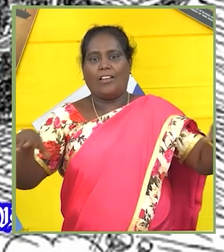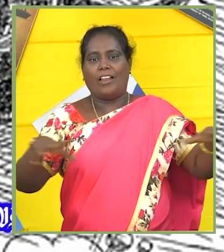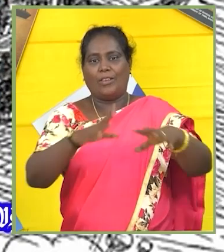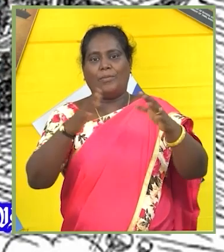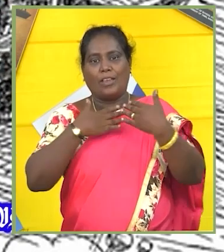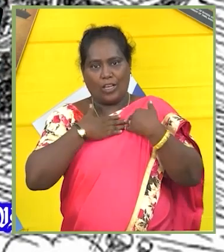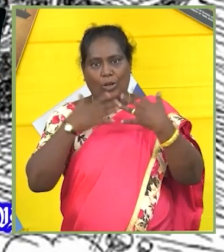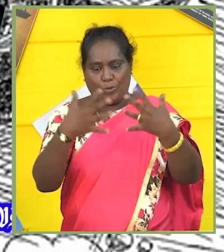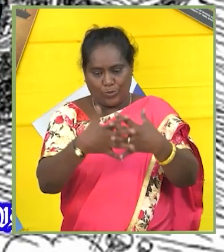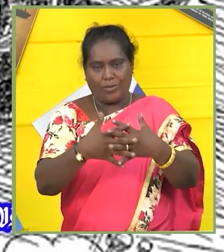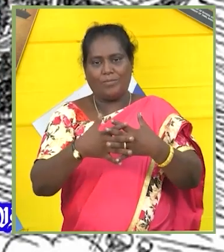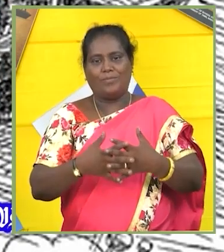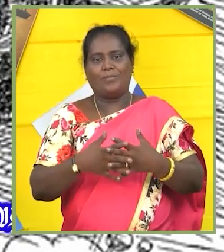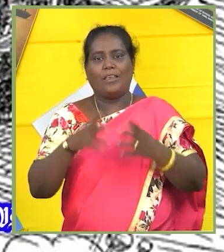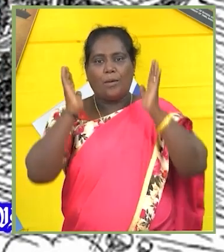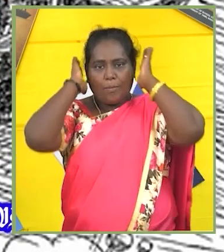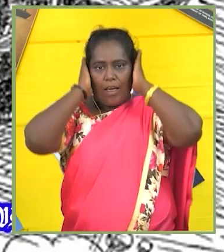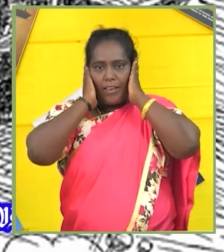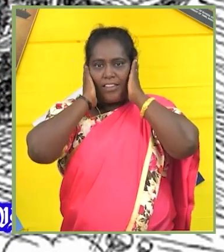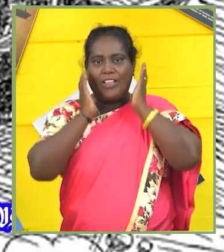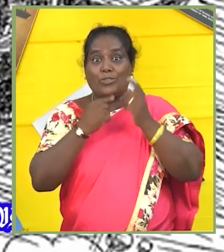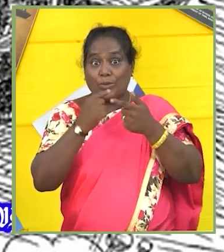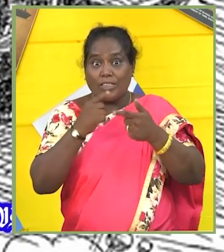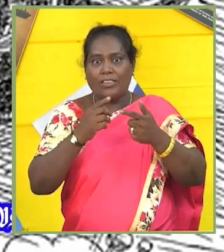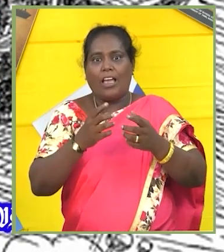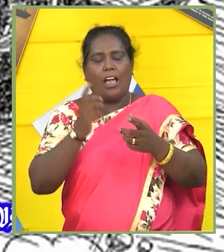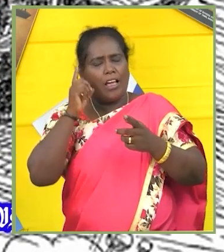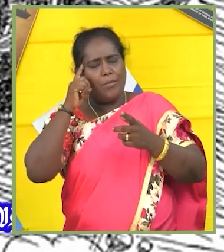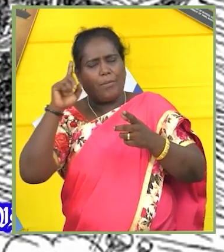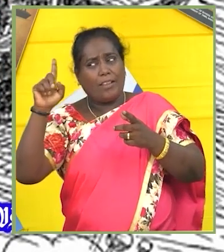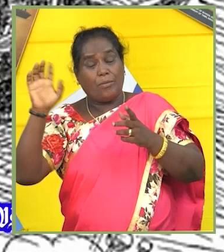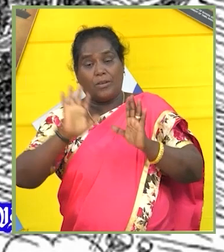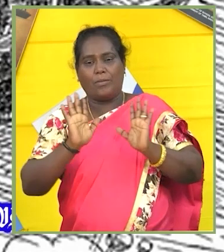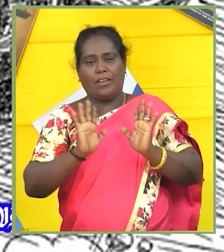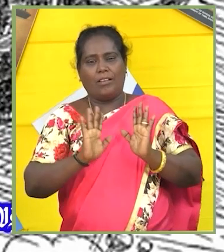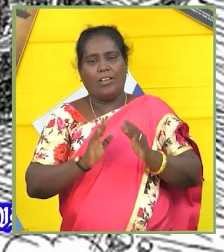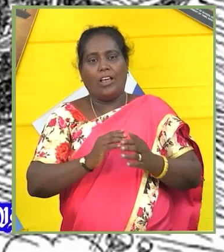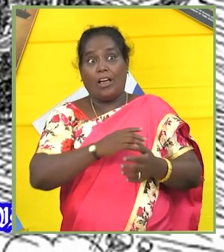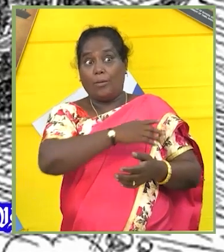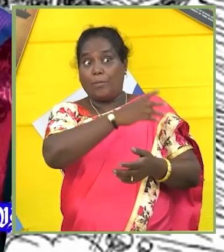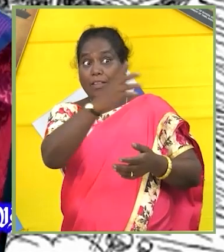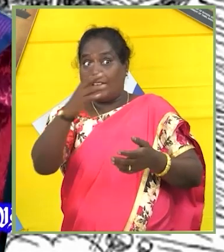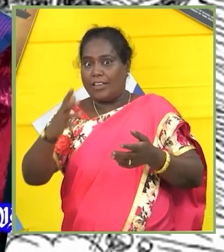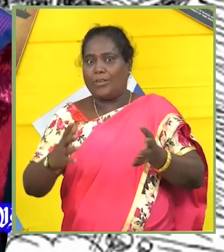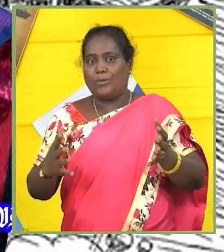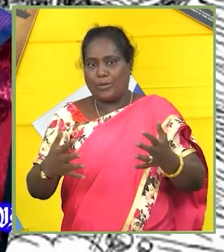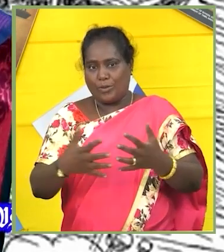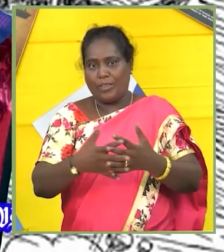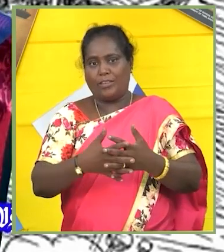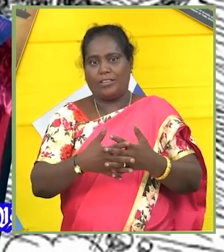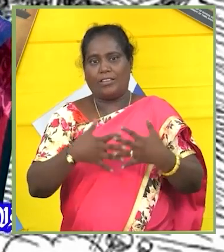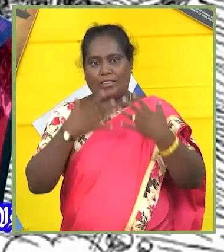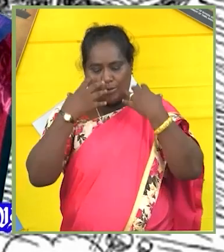எங்கள் கூட்டம் என்றுரைத்தார் பாரதியார். பாரதியார் சொன்னது வெறும் கற்பனை கூட்டம்னு சொல்ல முடியாது. அத்தகைய இயற்கை கூட்டத்தோடு